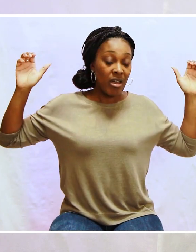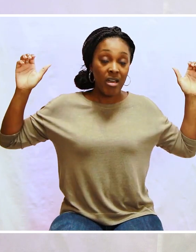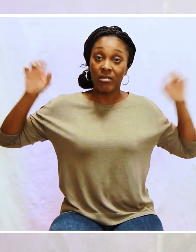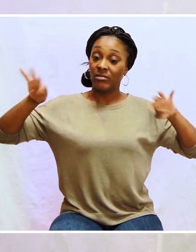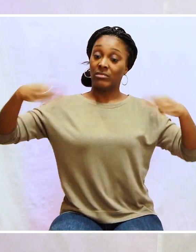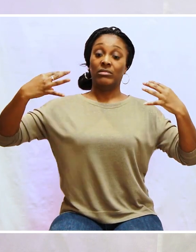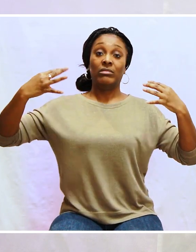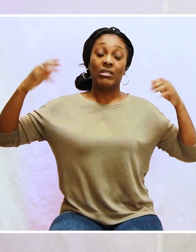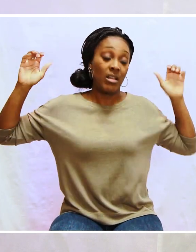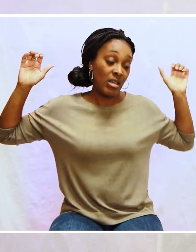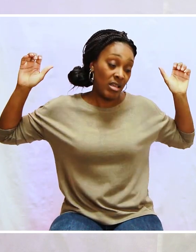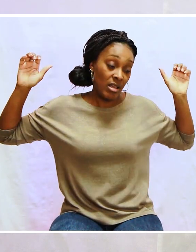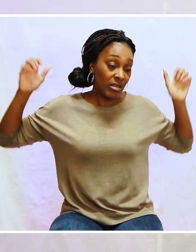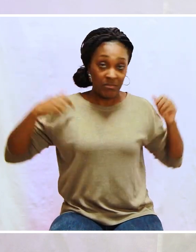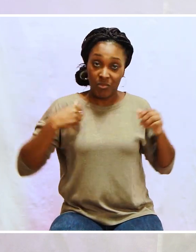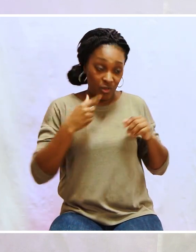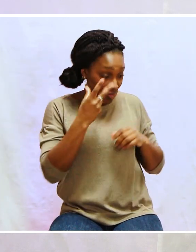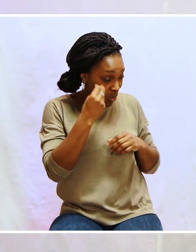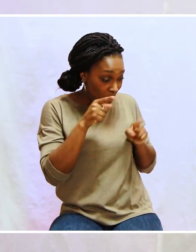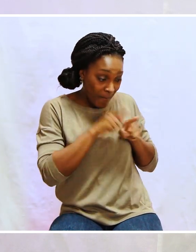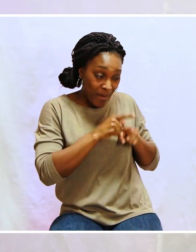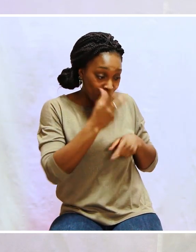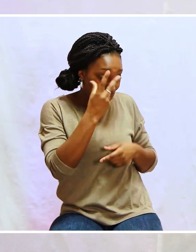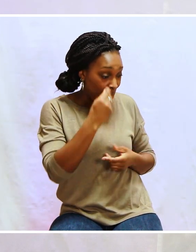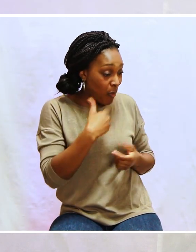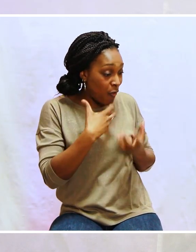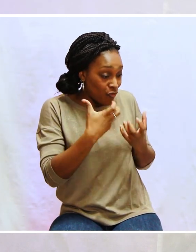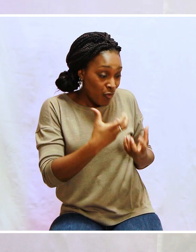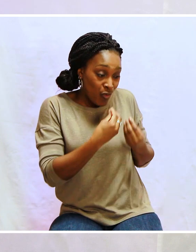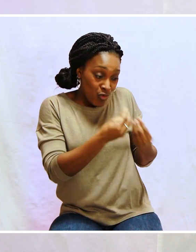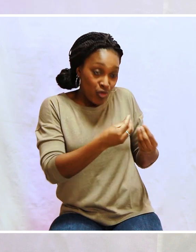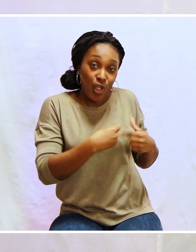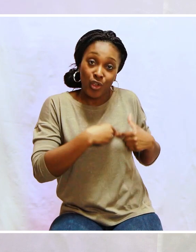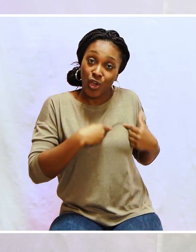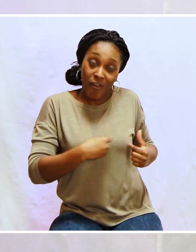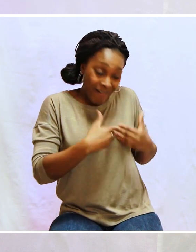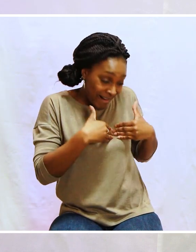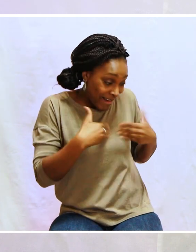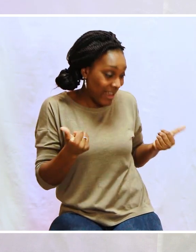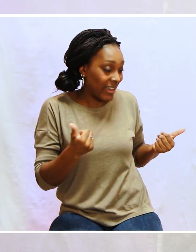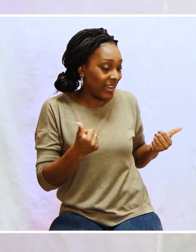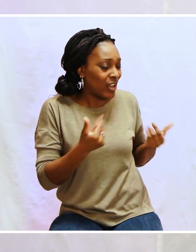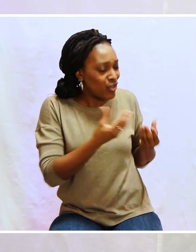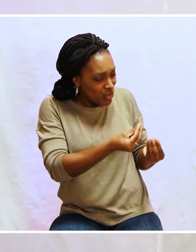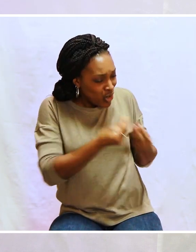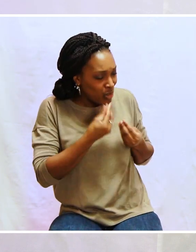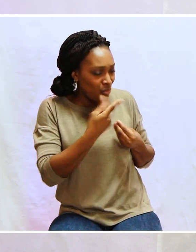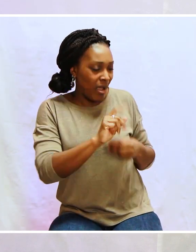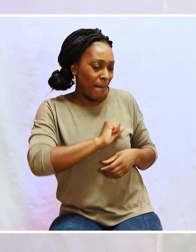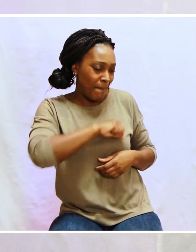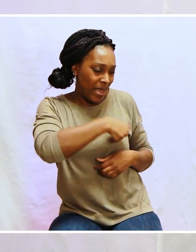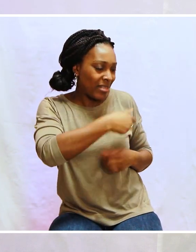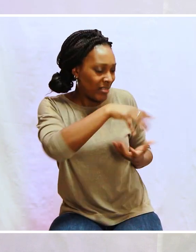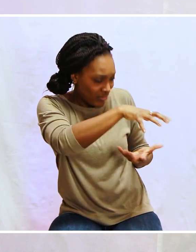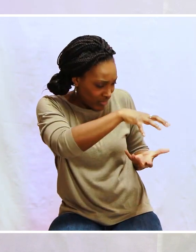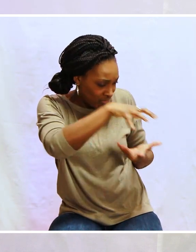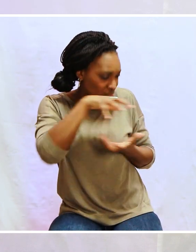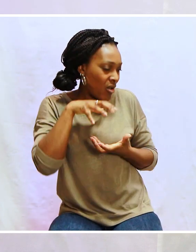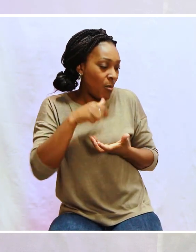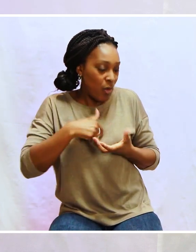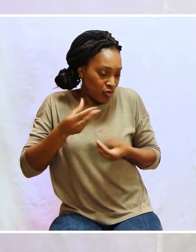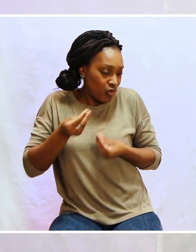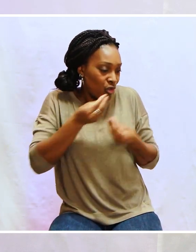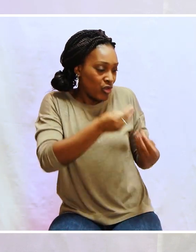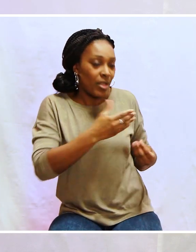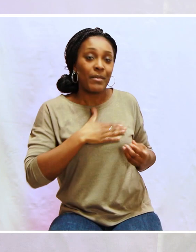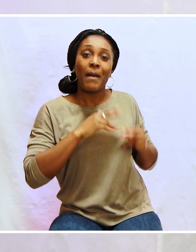sache que moi, je comprends ta peine. Je suis celui qui veut guérir ton cœur. Donne-moi ta peine, afin que je fasse un échange avec toi et que tu reçoives ma